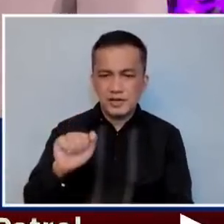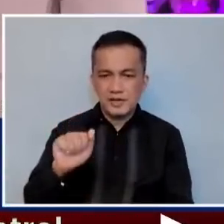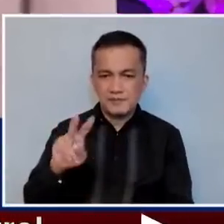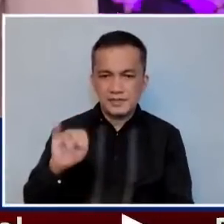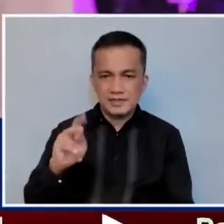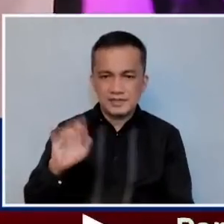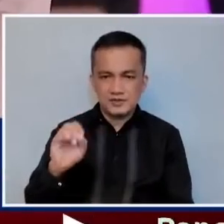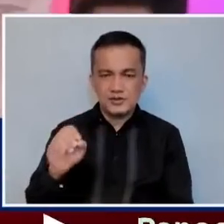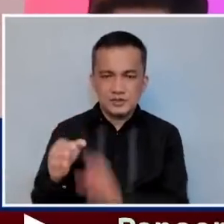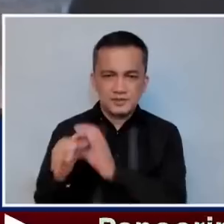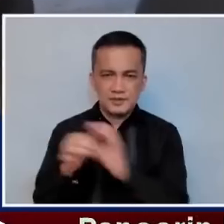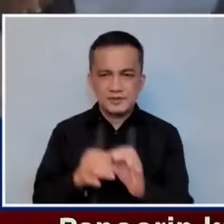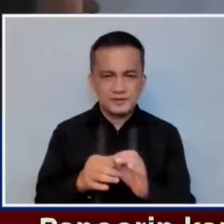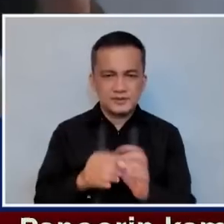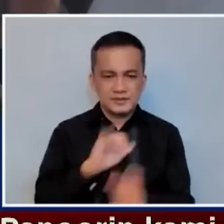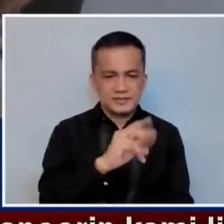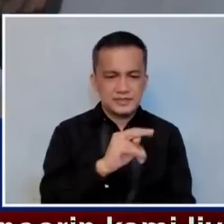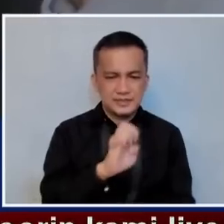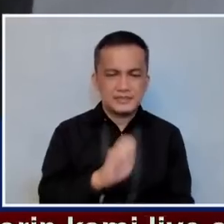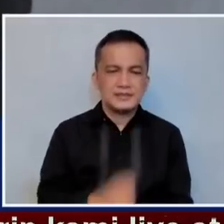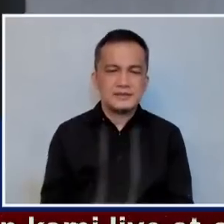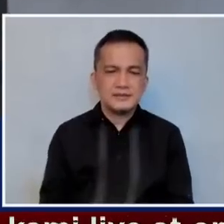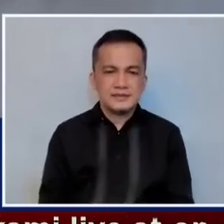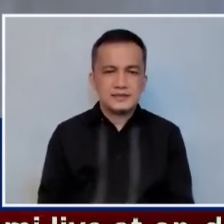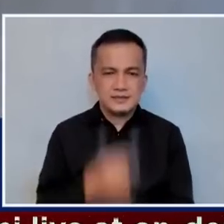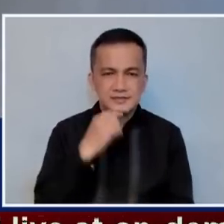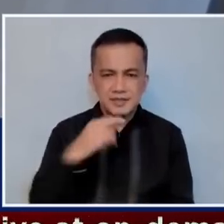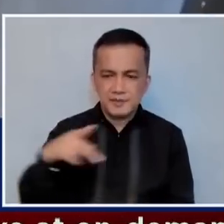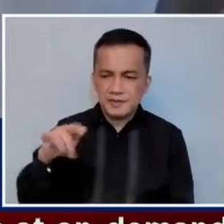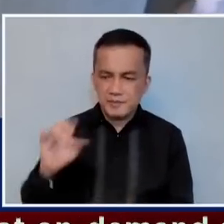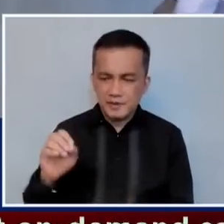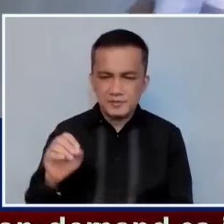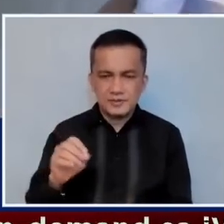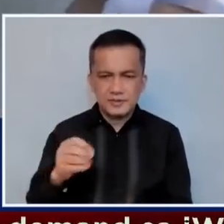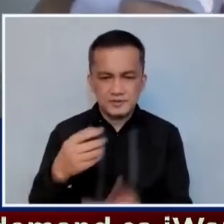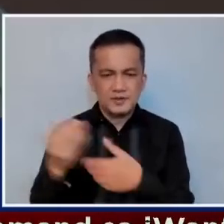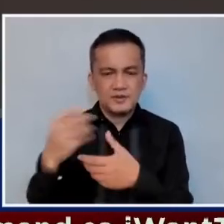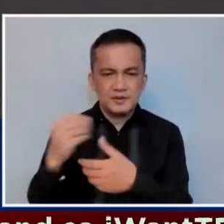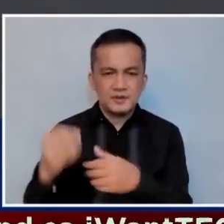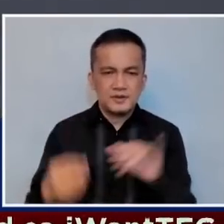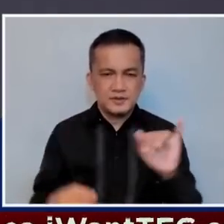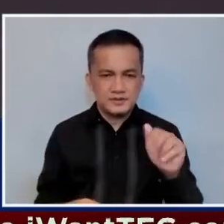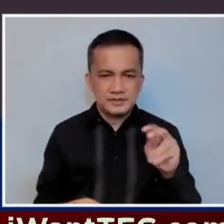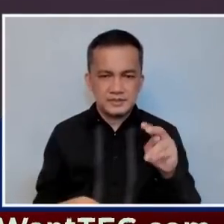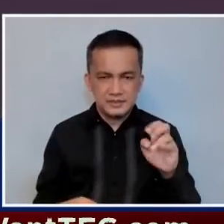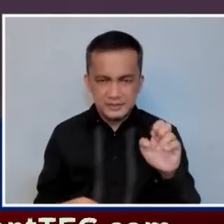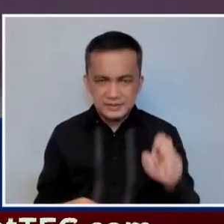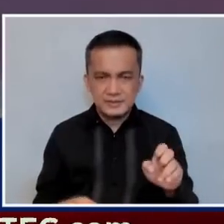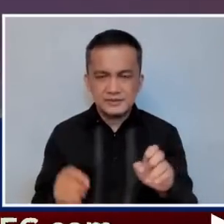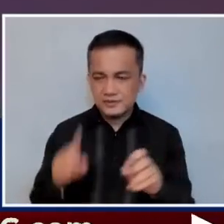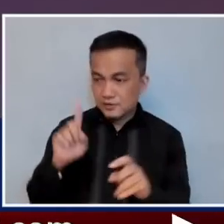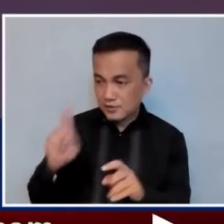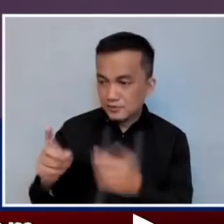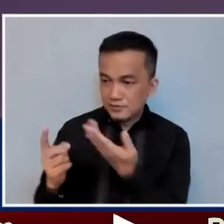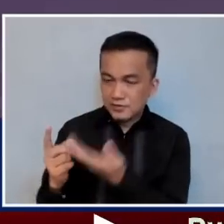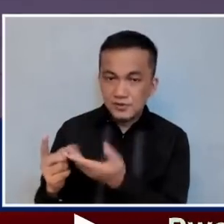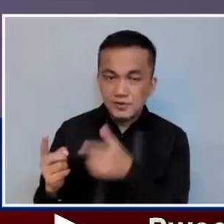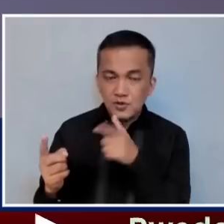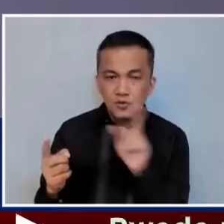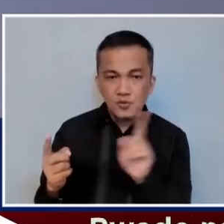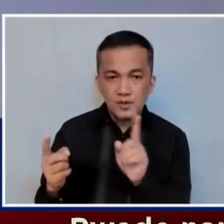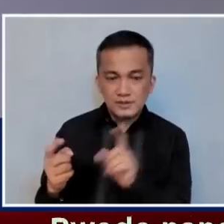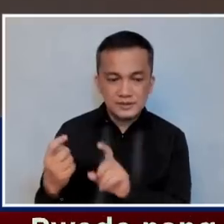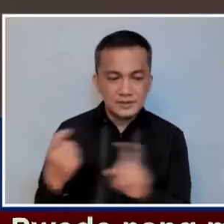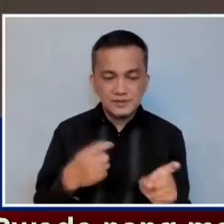pagkakaugnay niya kay Janine Gutierrez. Ayon kay Pao, lumalabas-labas lang sila ni Janine. At nang tanungin kung ano ang regalo